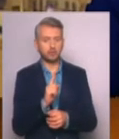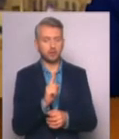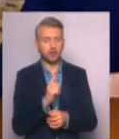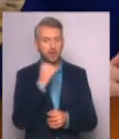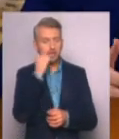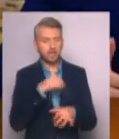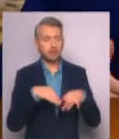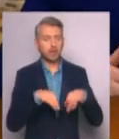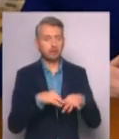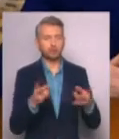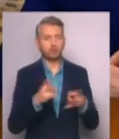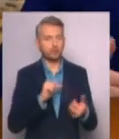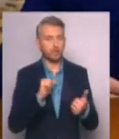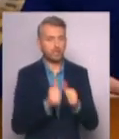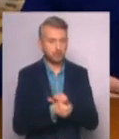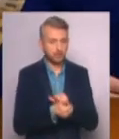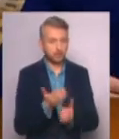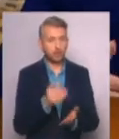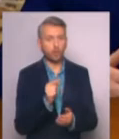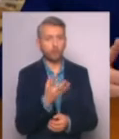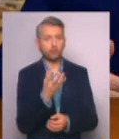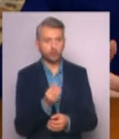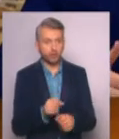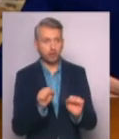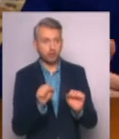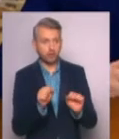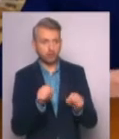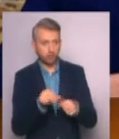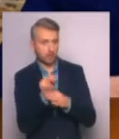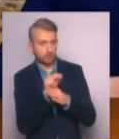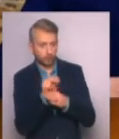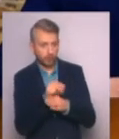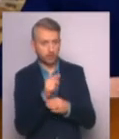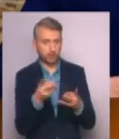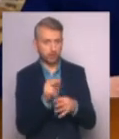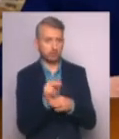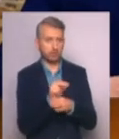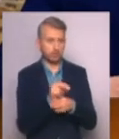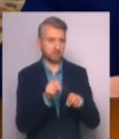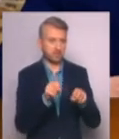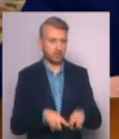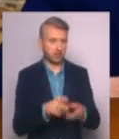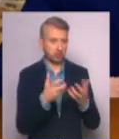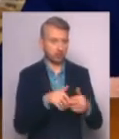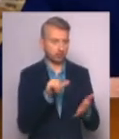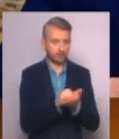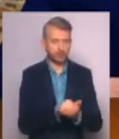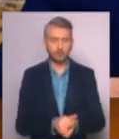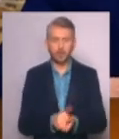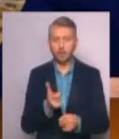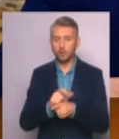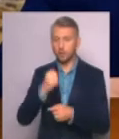старий транспорт, він потребує заміни. Якщо він ще можливий під ремонт, значить, відповідно, його треба відповідним чином оснащувати, звичайно. Так, дуже